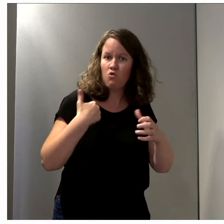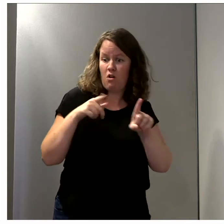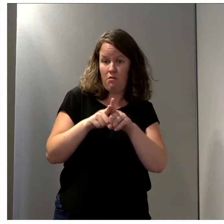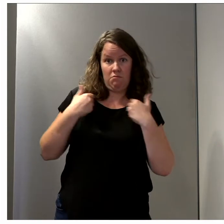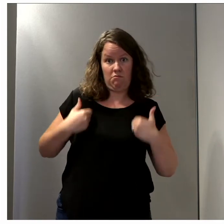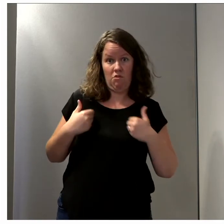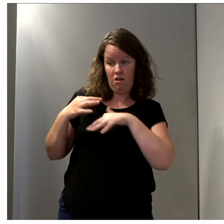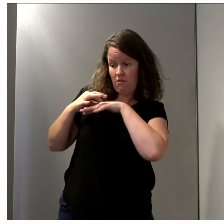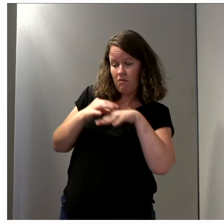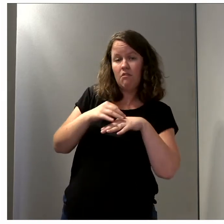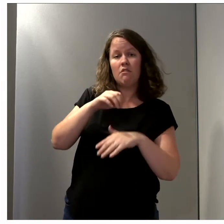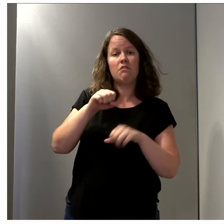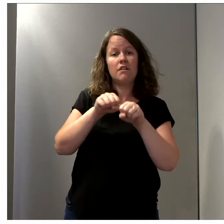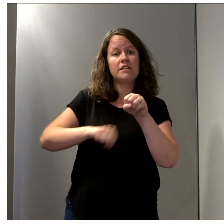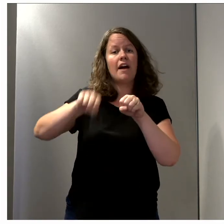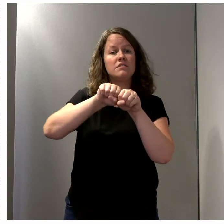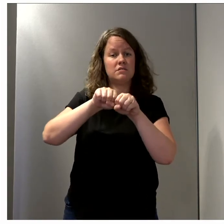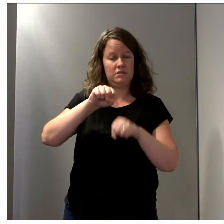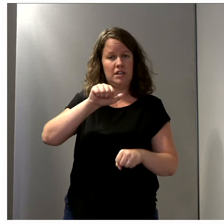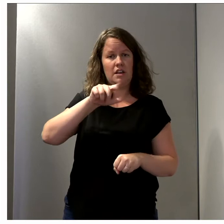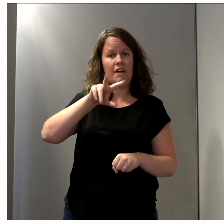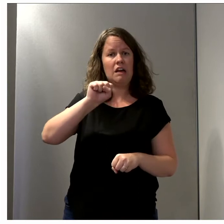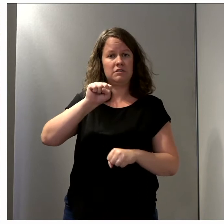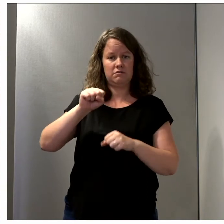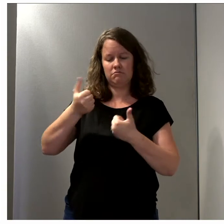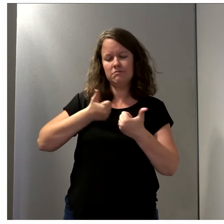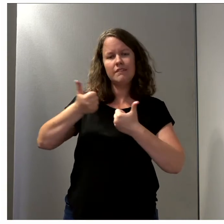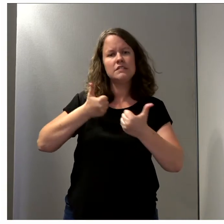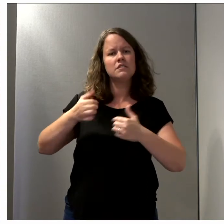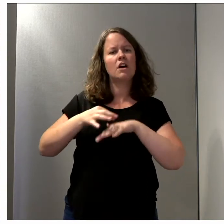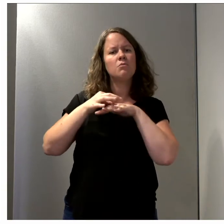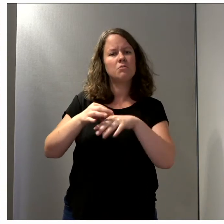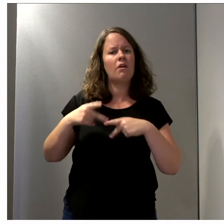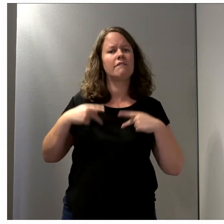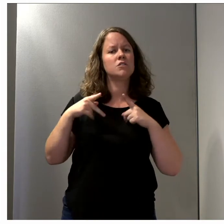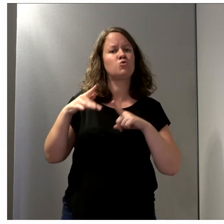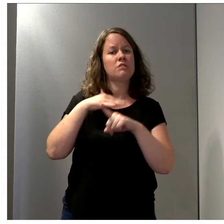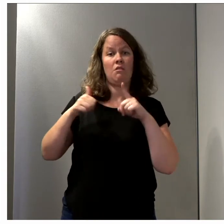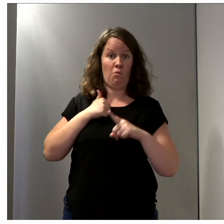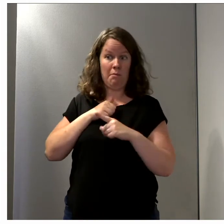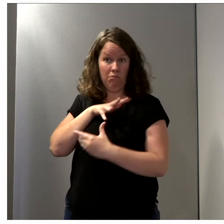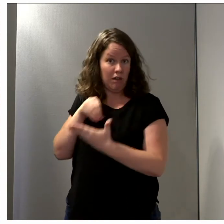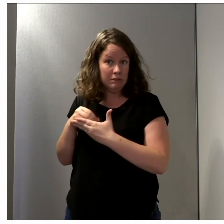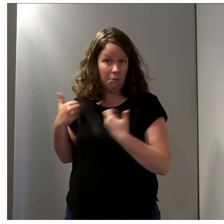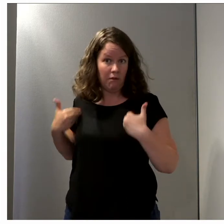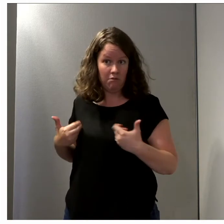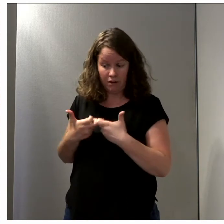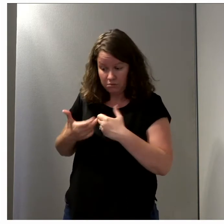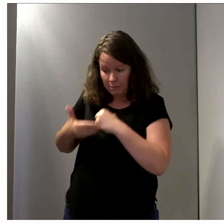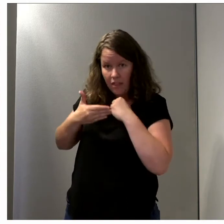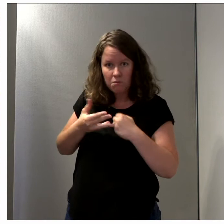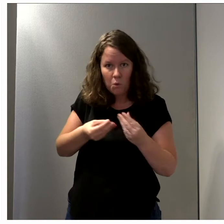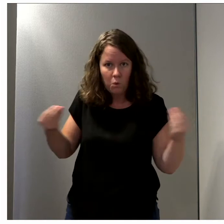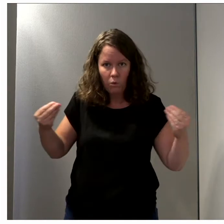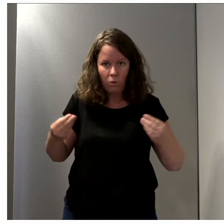suis accompagné d'un SAVS service d'accompagnement à la vie sociale qui m'aide vraiment pour évoluer dans ma vie tout